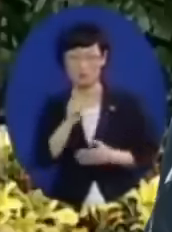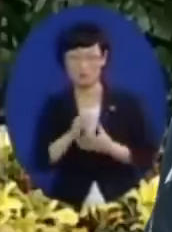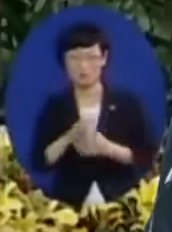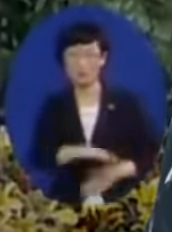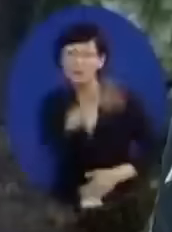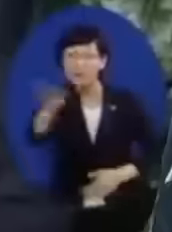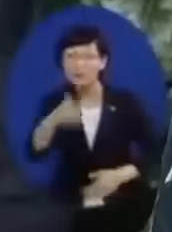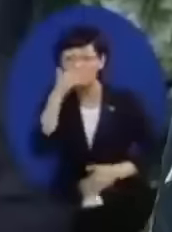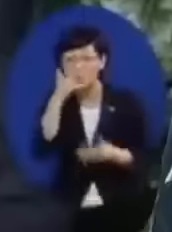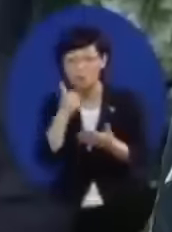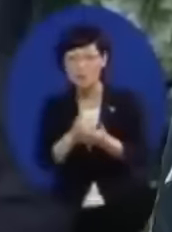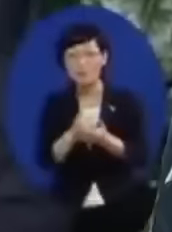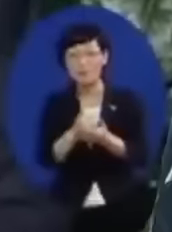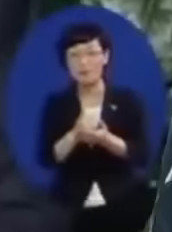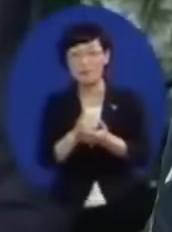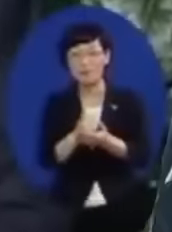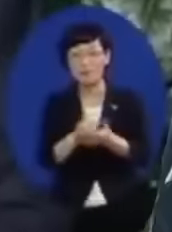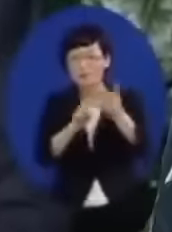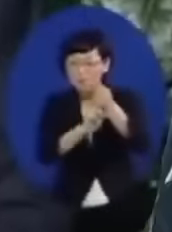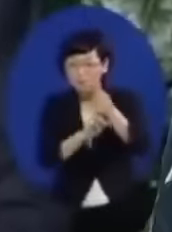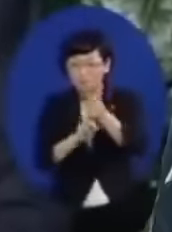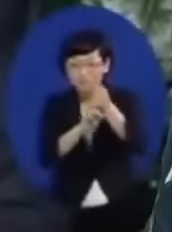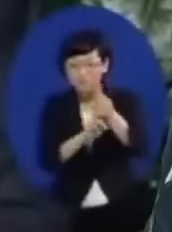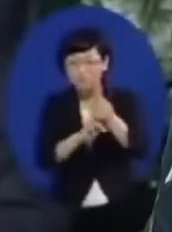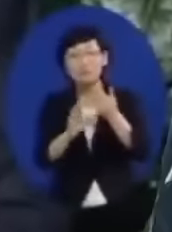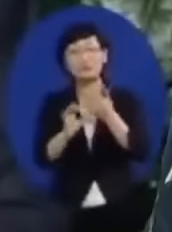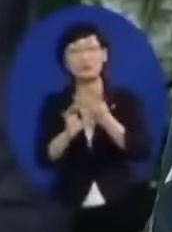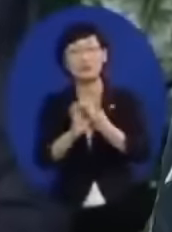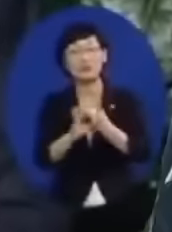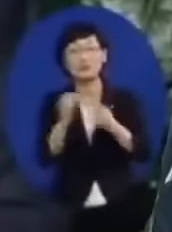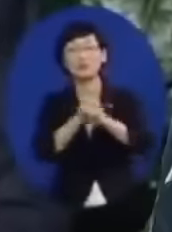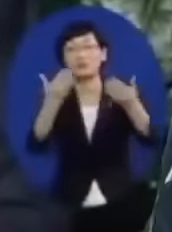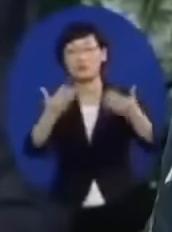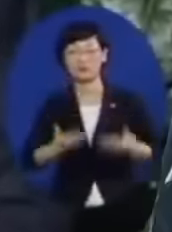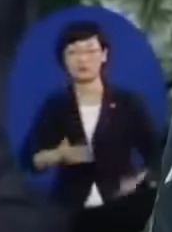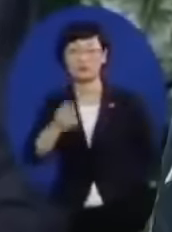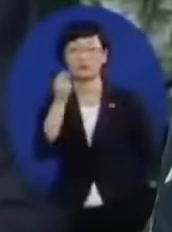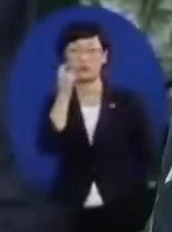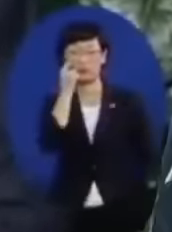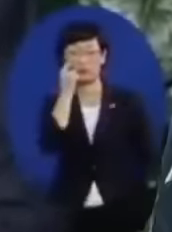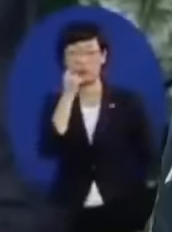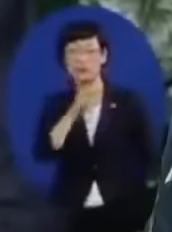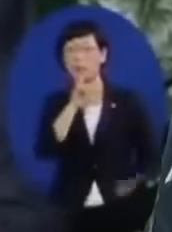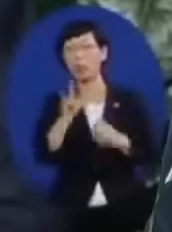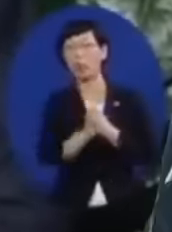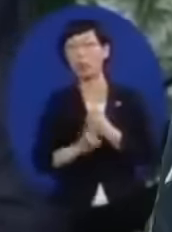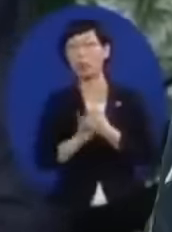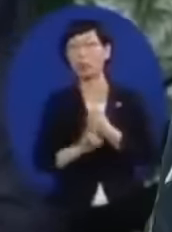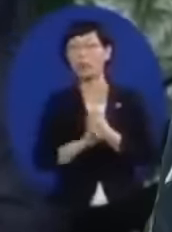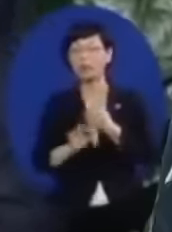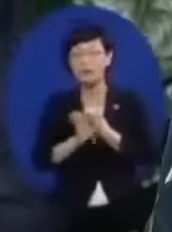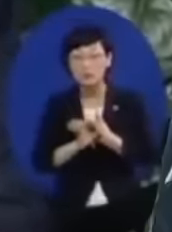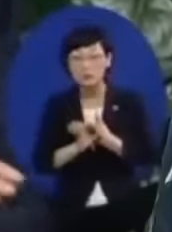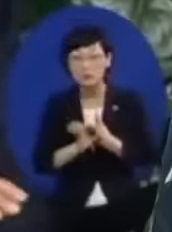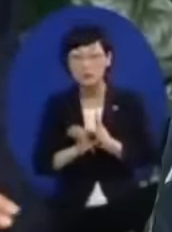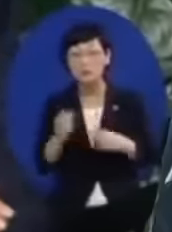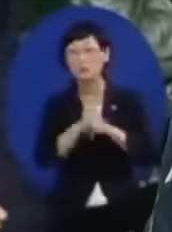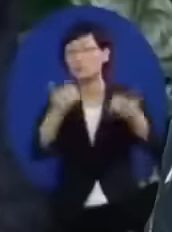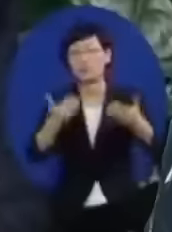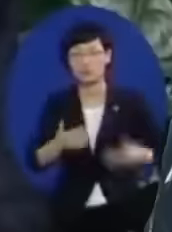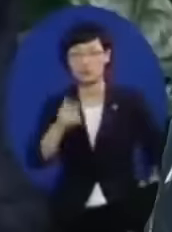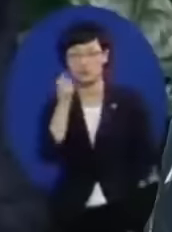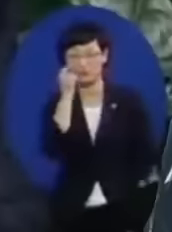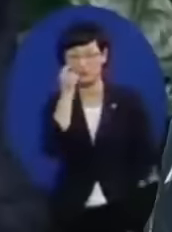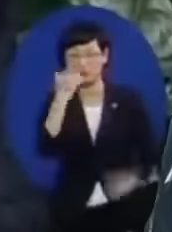우리가 죄를 감추면 용서를 못 받습니다. 변명을 하면 용서를 못